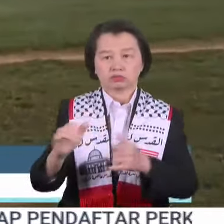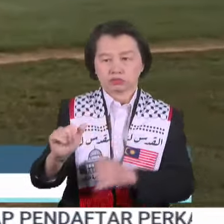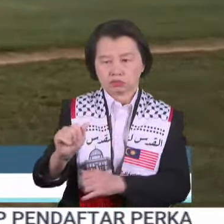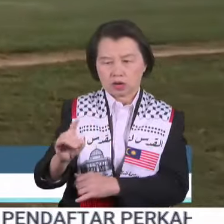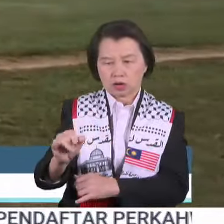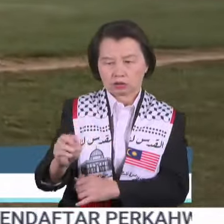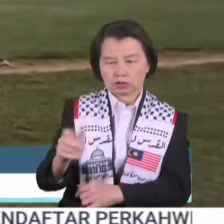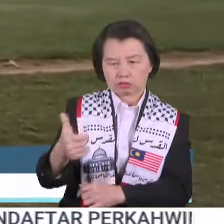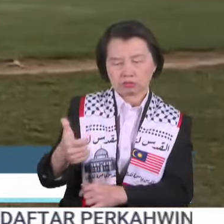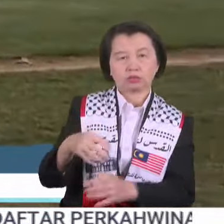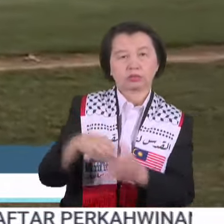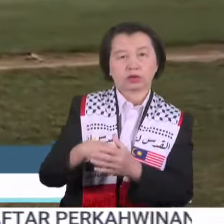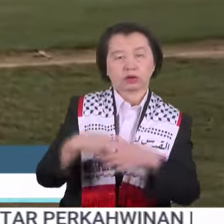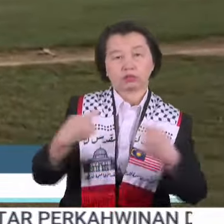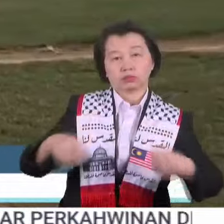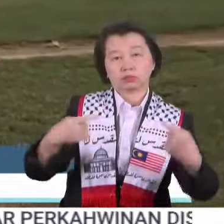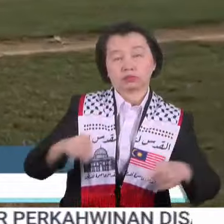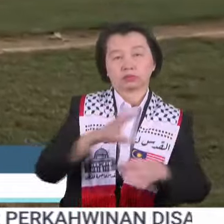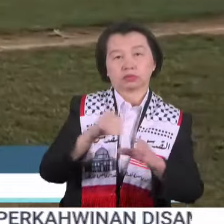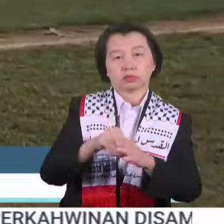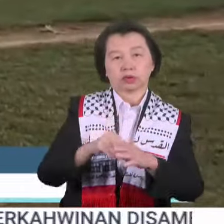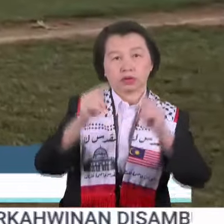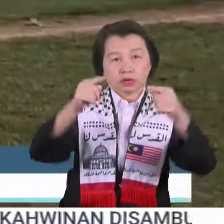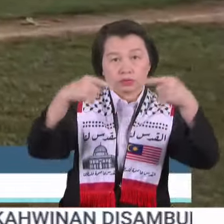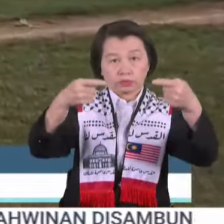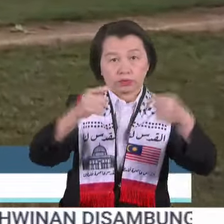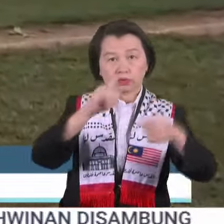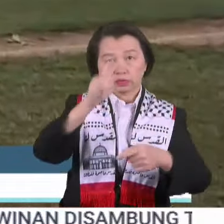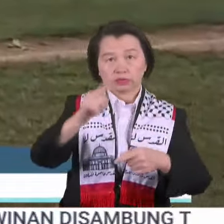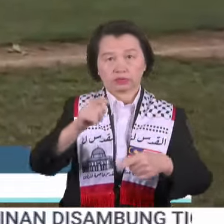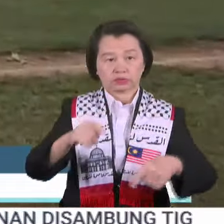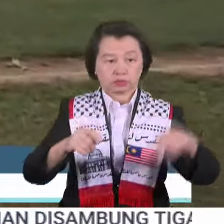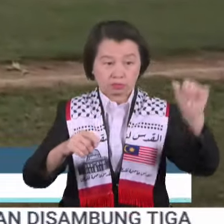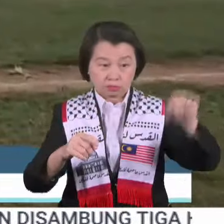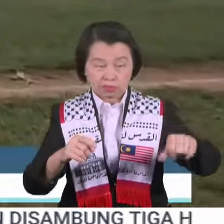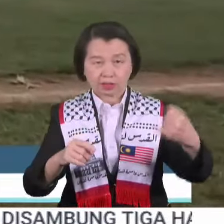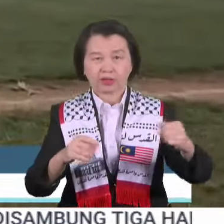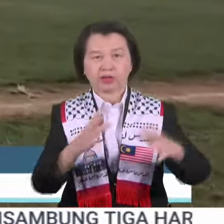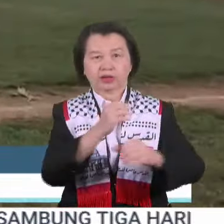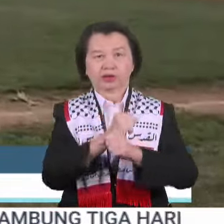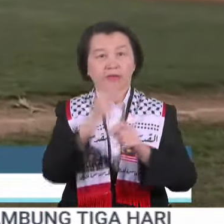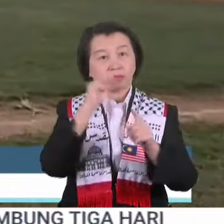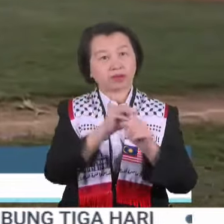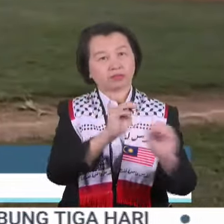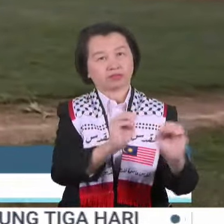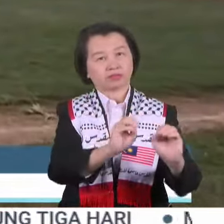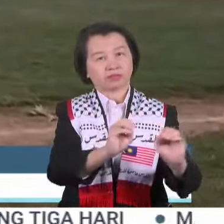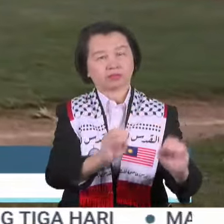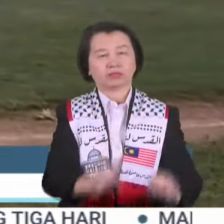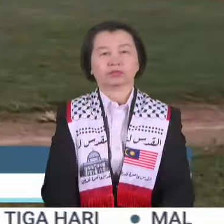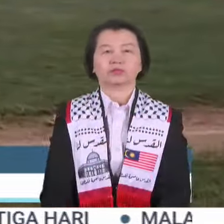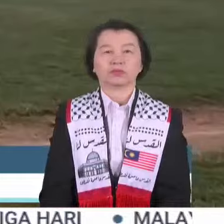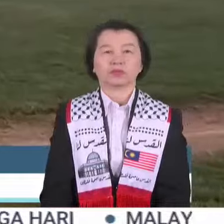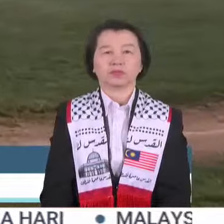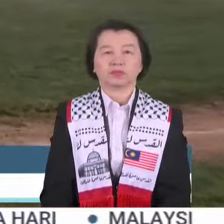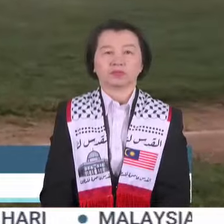cemerlang sepanjang perlawanan termasuk perlawanan akhir memastikan lawan kurang meraih kutipan mata.